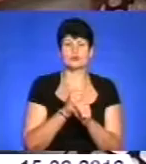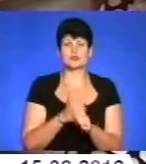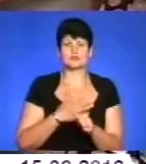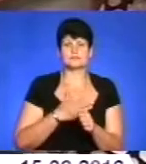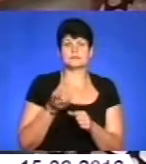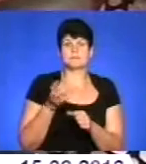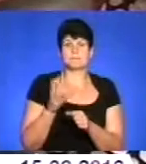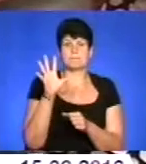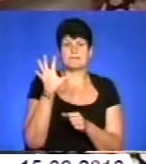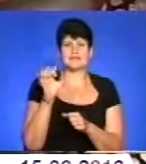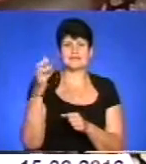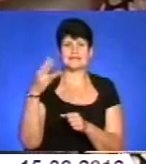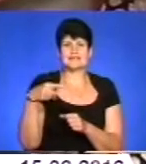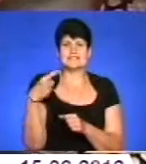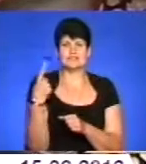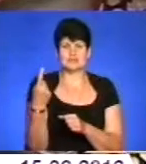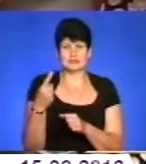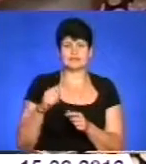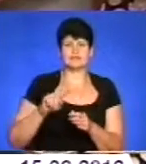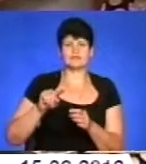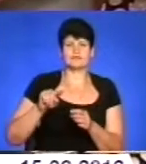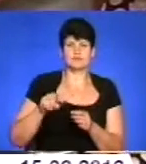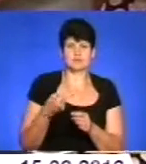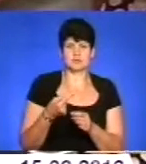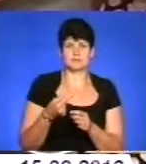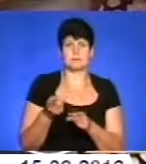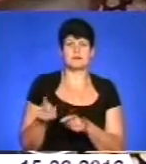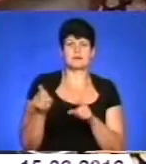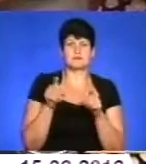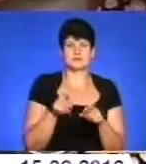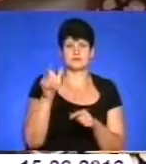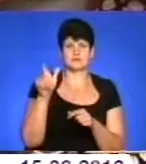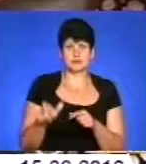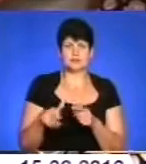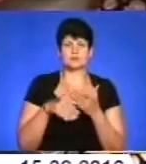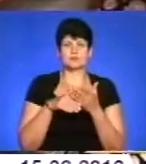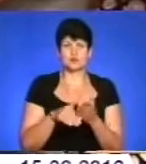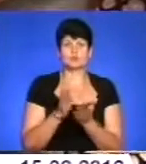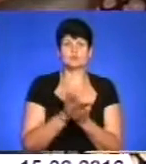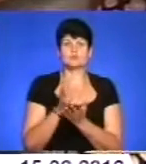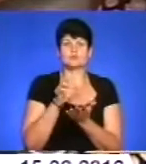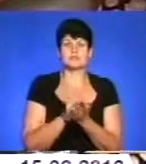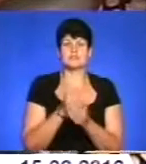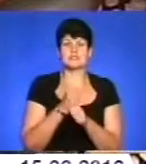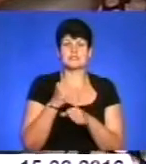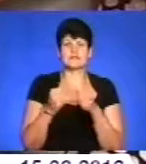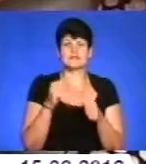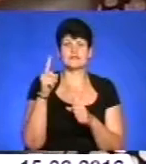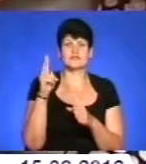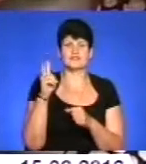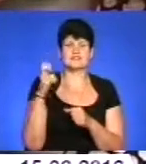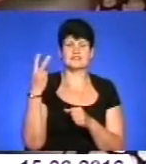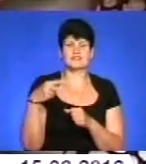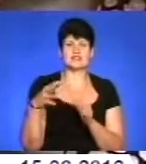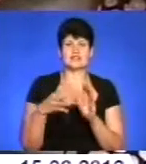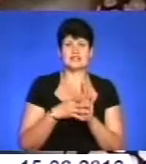звернулись 531 вимушено переміщених громадянин. За сприянням служби зайнятості працевлаштовано 229 переселенців,